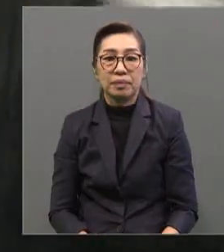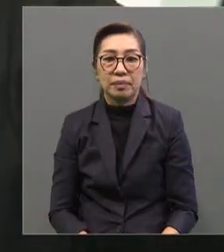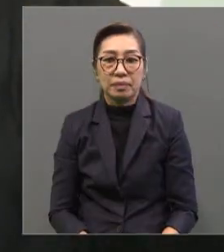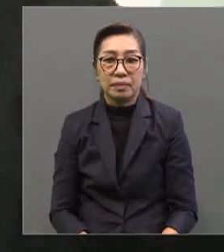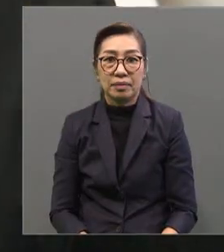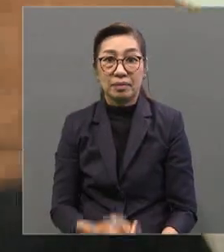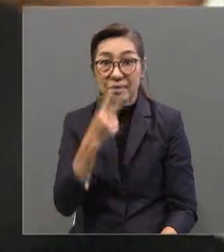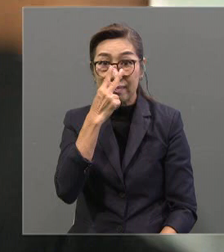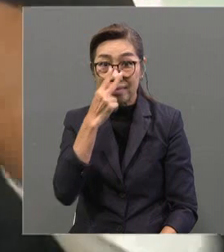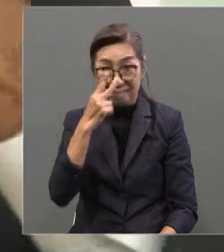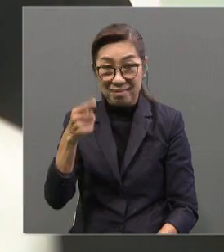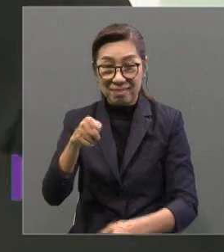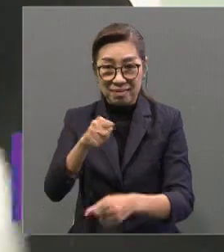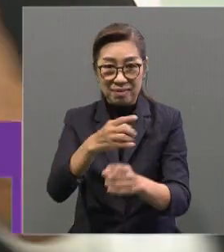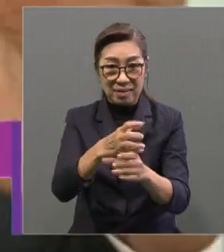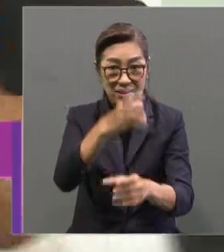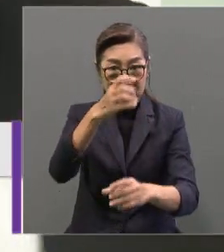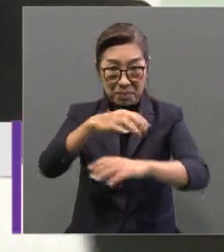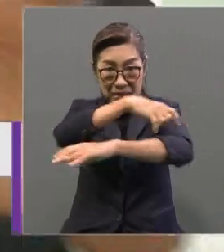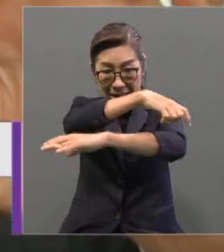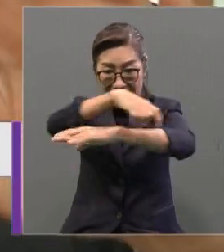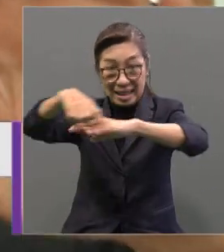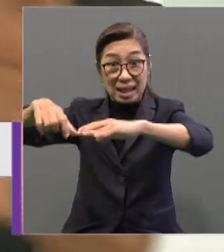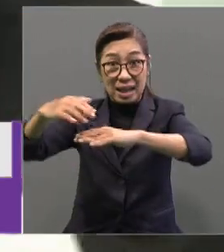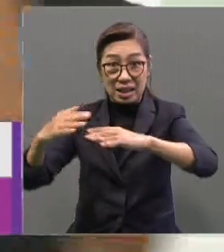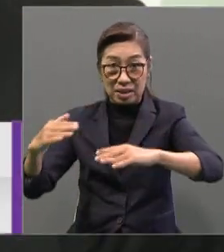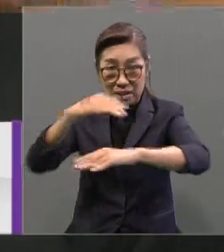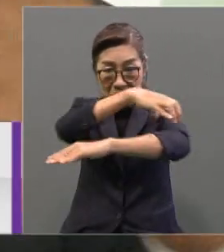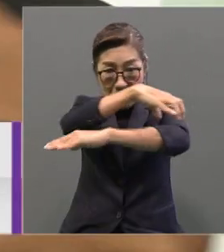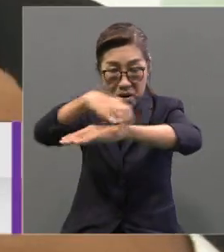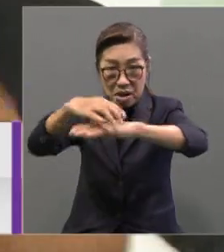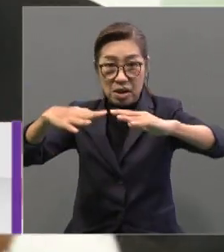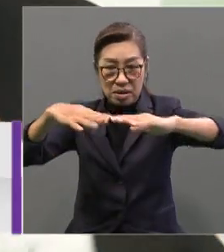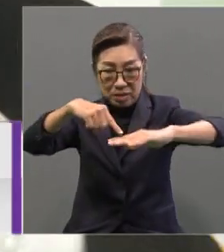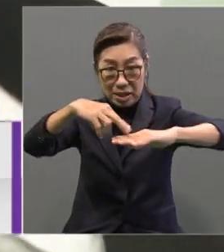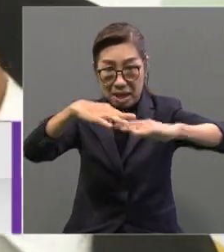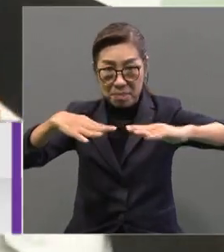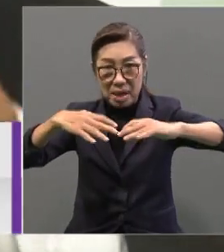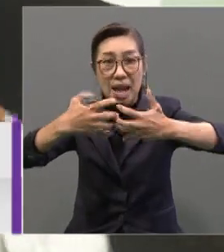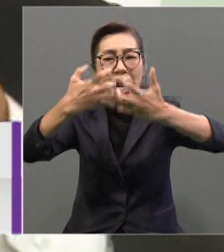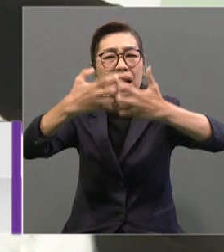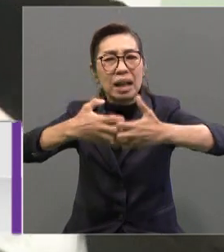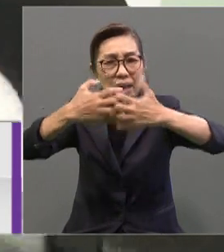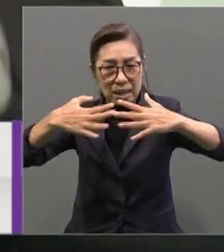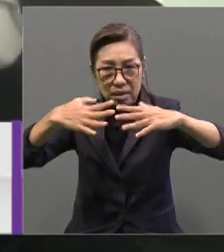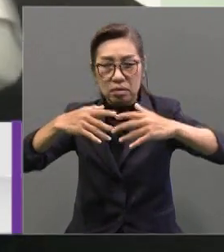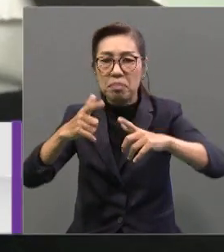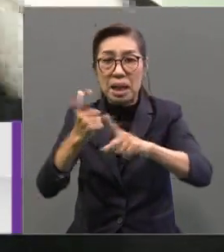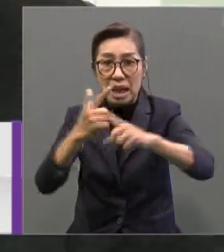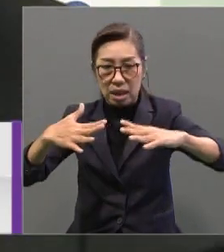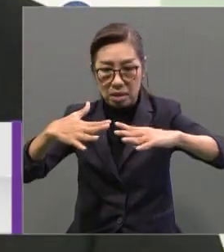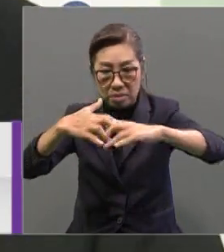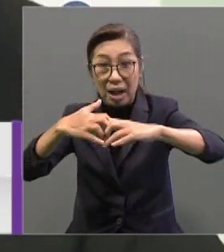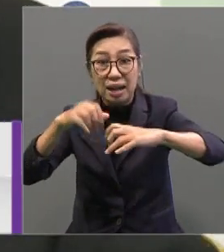เหล็กข้างบนที่หิ้วตัวโครงสร้างจริงๆไว้แล้วก็มีการดึงลวดแล้วก็เกิดการเสียสมดุลแล้วก็อย่างและตัวทรั